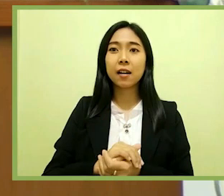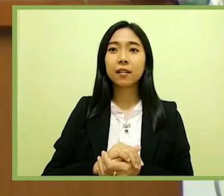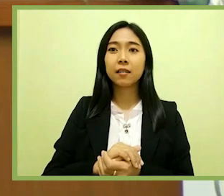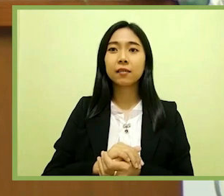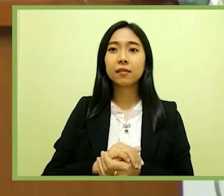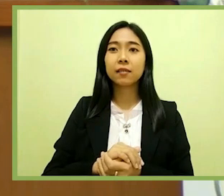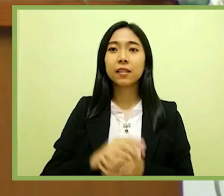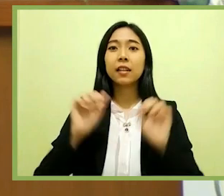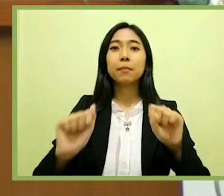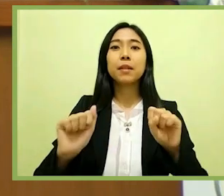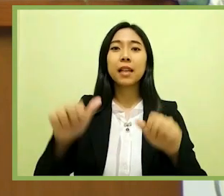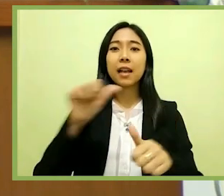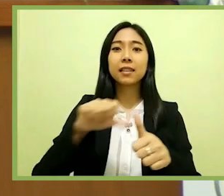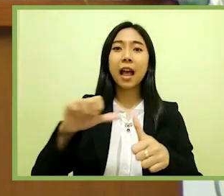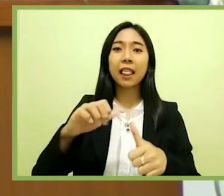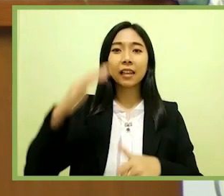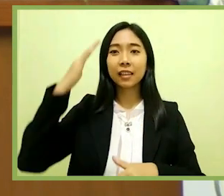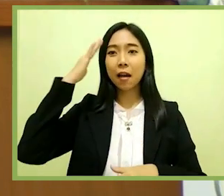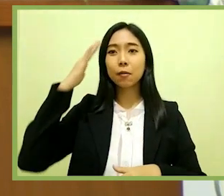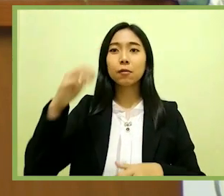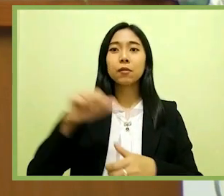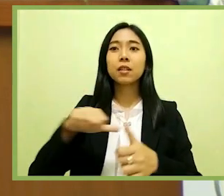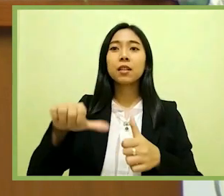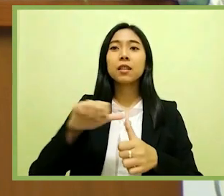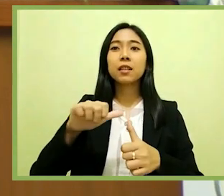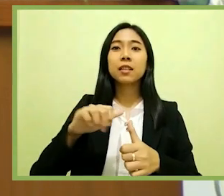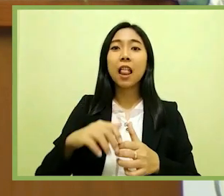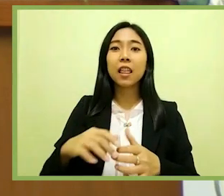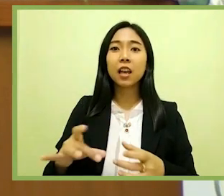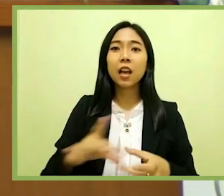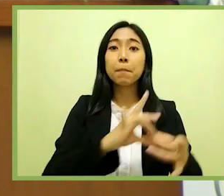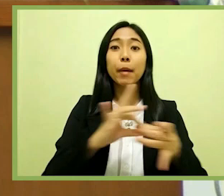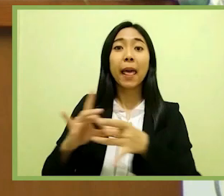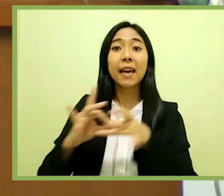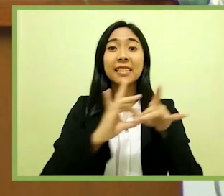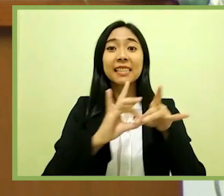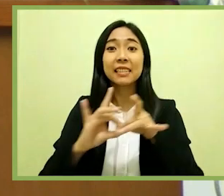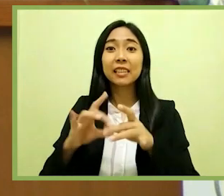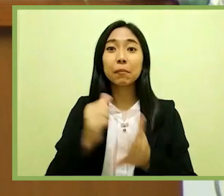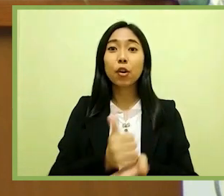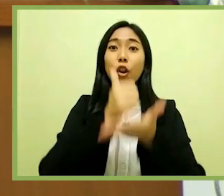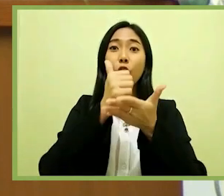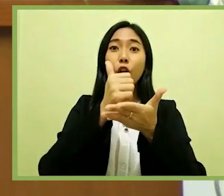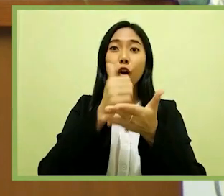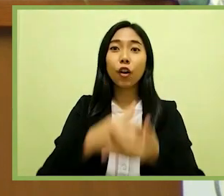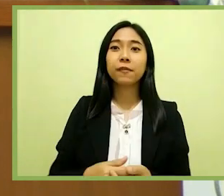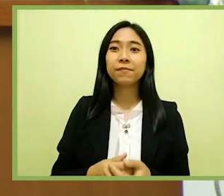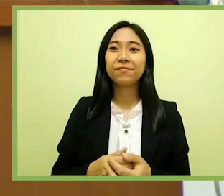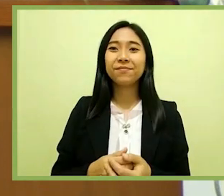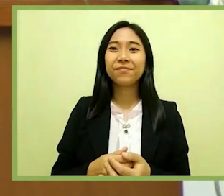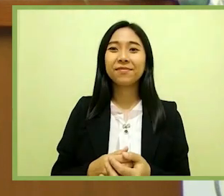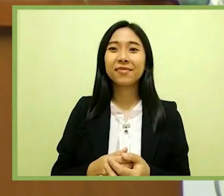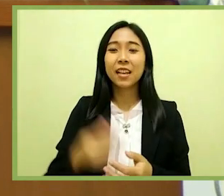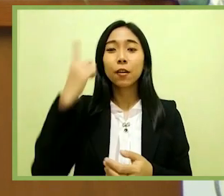bisa saling kenal, saling membangun kerjasama yang pada akhirnya mendatangkan manfaat untuk